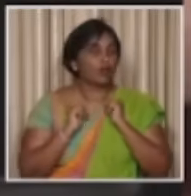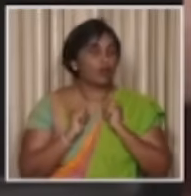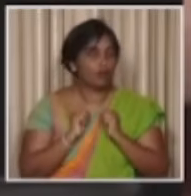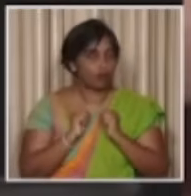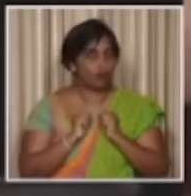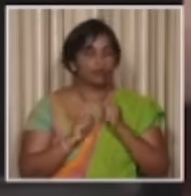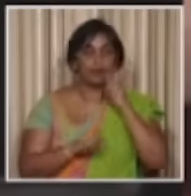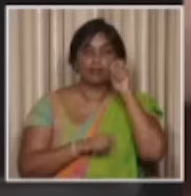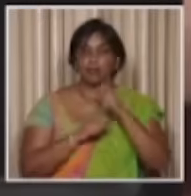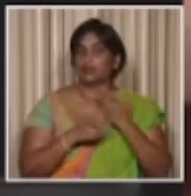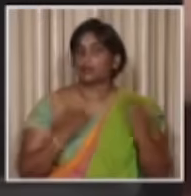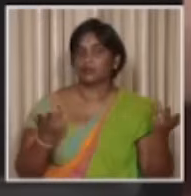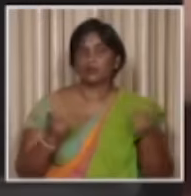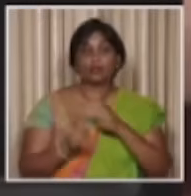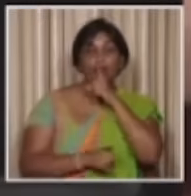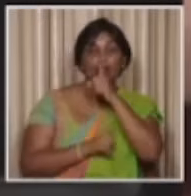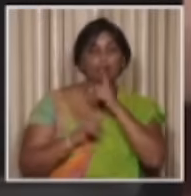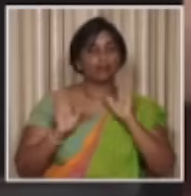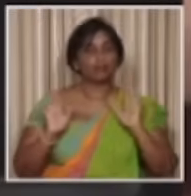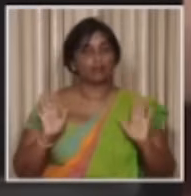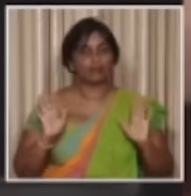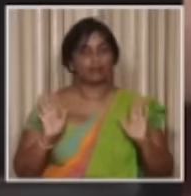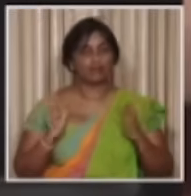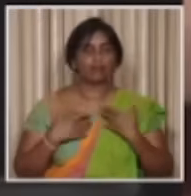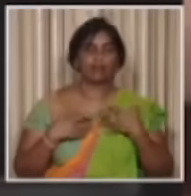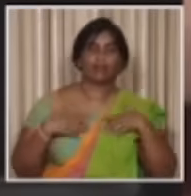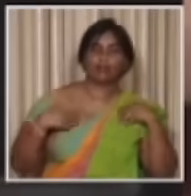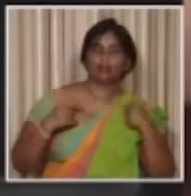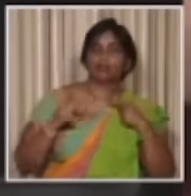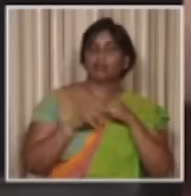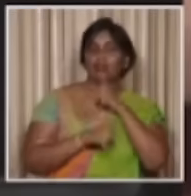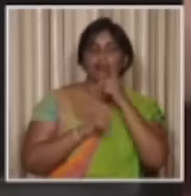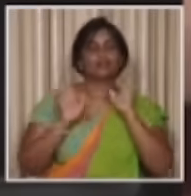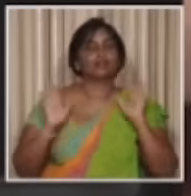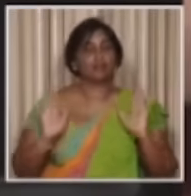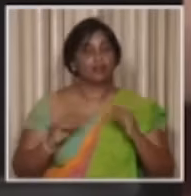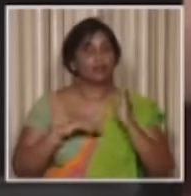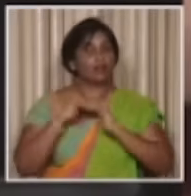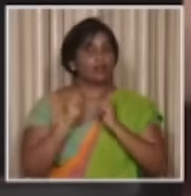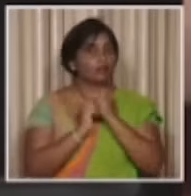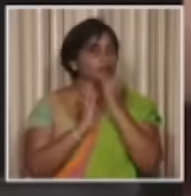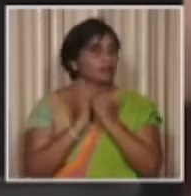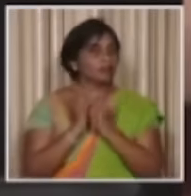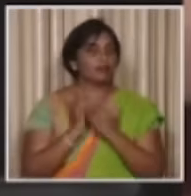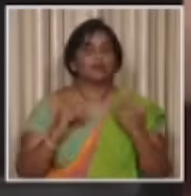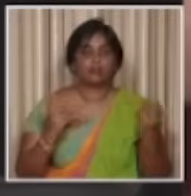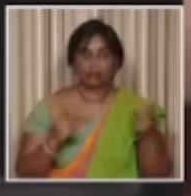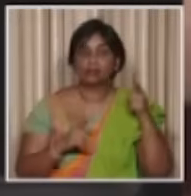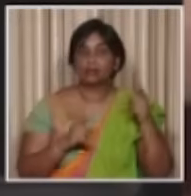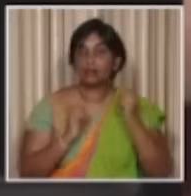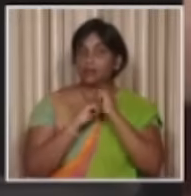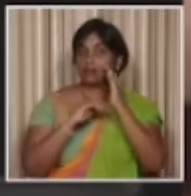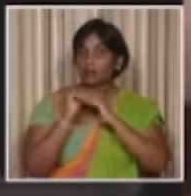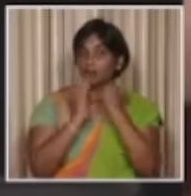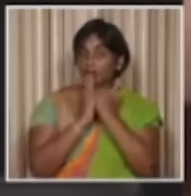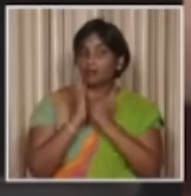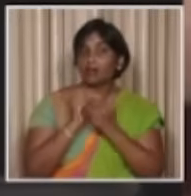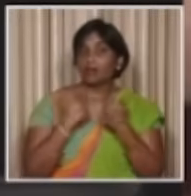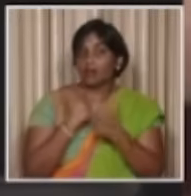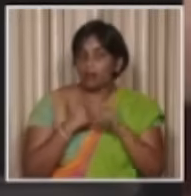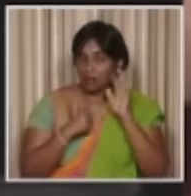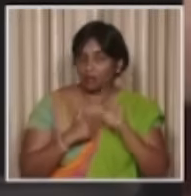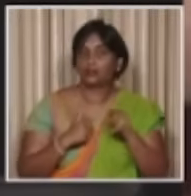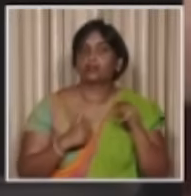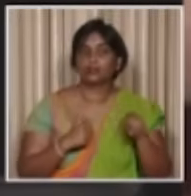ආකාරයක් ජනතාවට නැහැ. ඒ කතාව නිකන් අර ආතල් එකක් දෙන කතාවක් මිසක් වැඩපිළිවෙලක් නැහැ කියන එක ඒ වැඩපිළිවෙල ඇති කර යුතුයි කියන